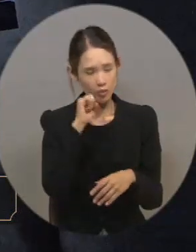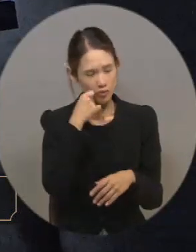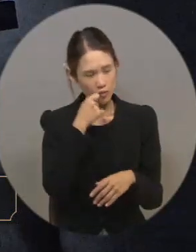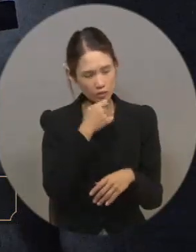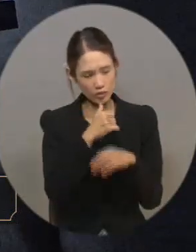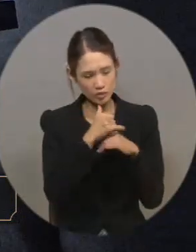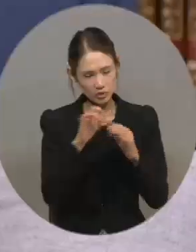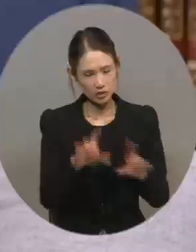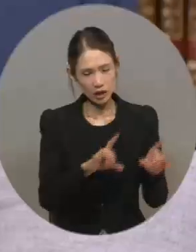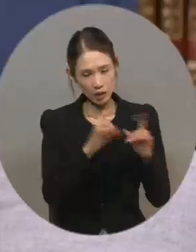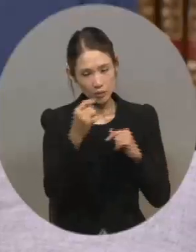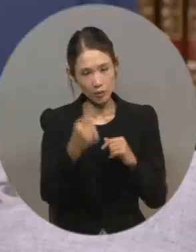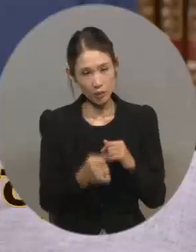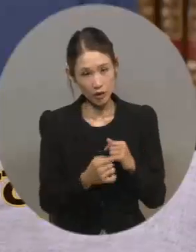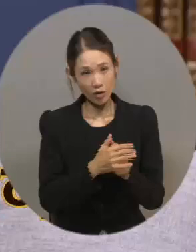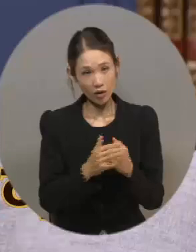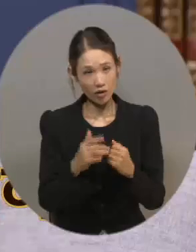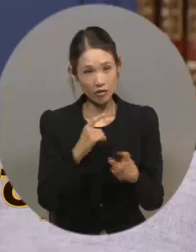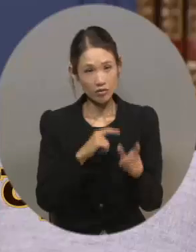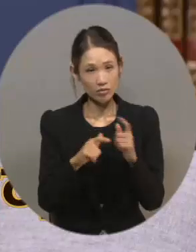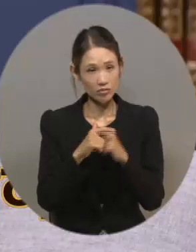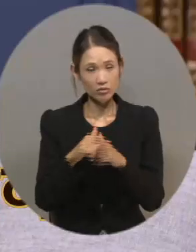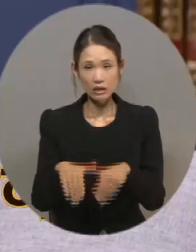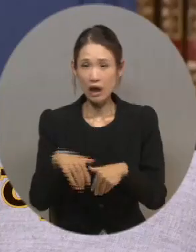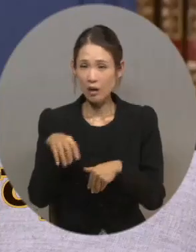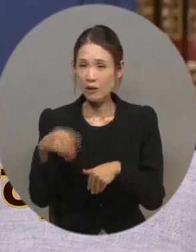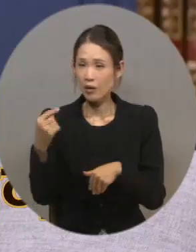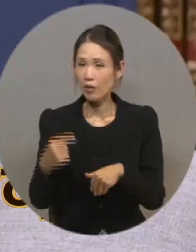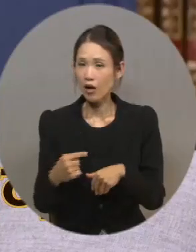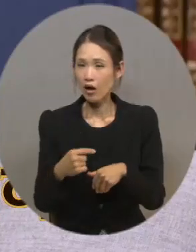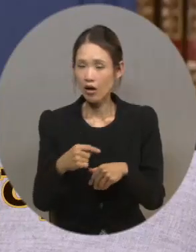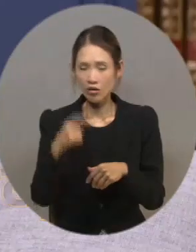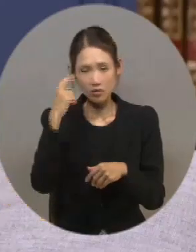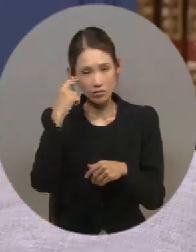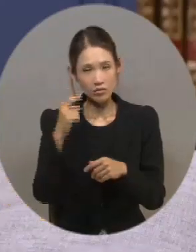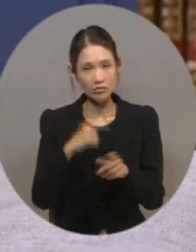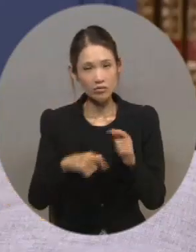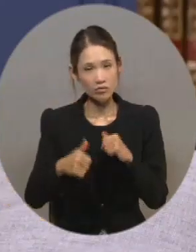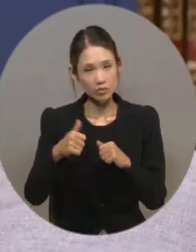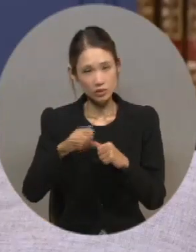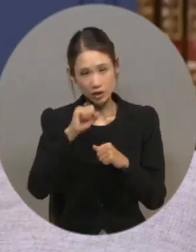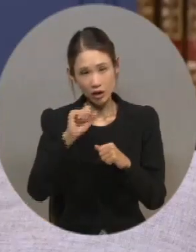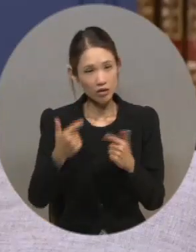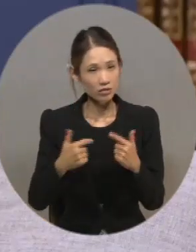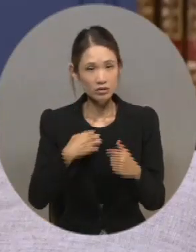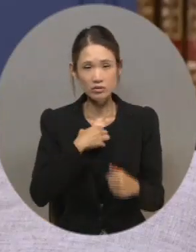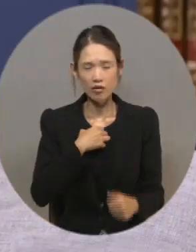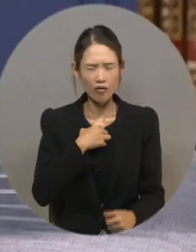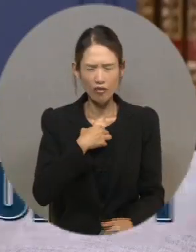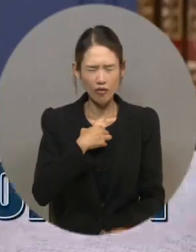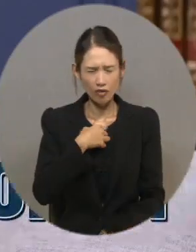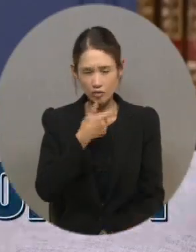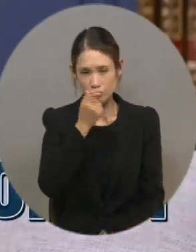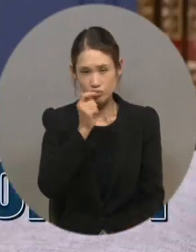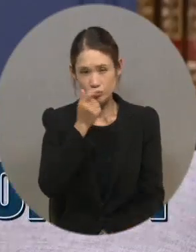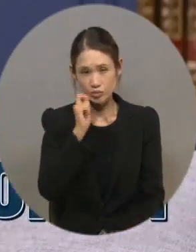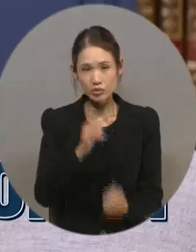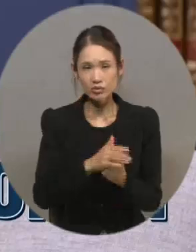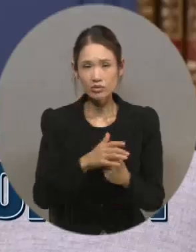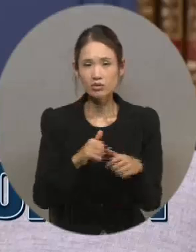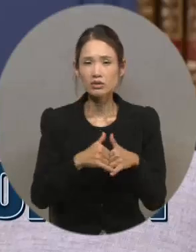삶이 어려우니까 네. 그것보다는 남아 사는 게 나을 텐데 네. 왜 자살을 하지? 네. 정서적인 결핍이 네, 인간에게는